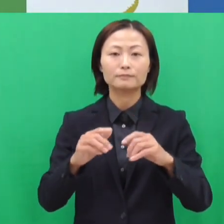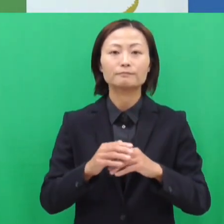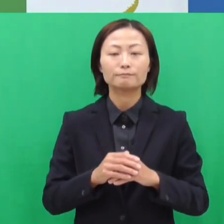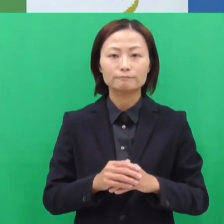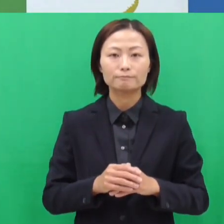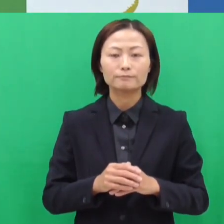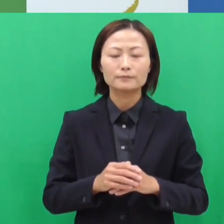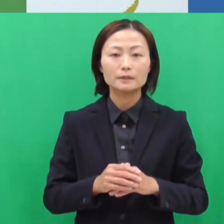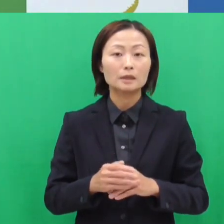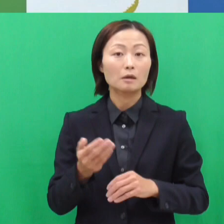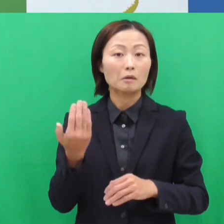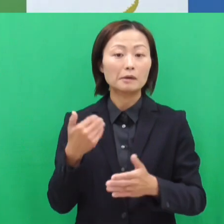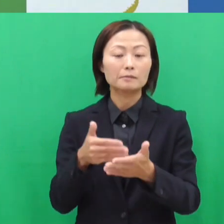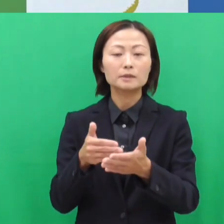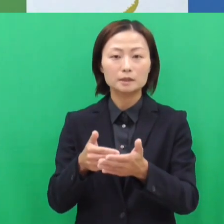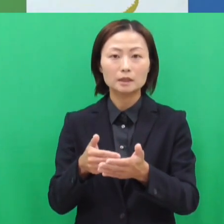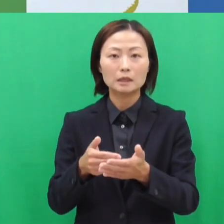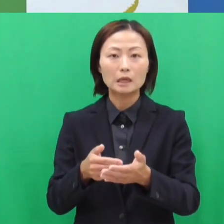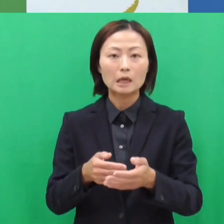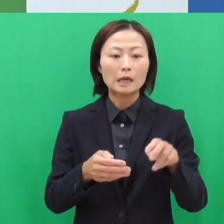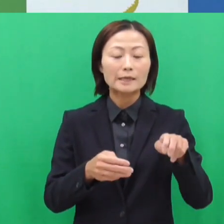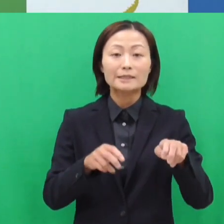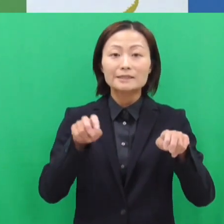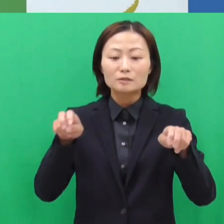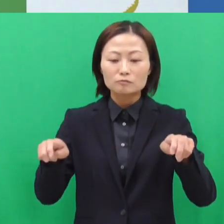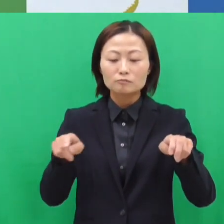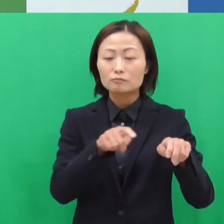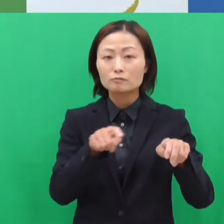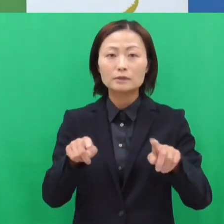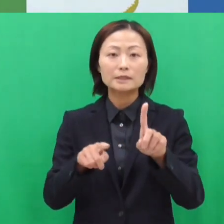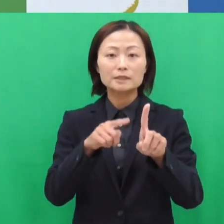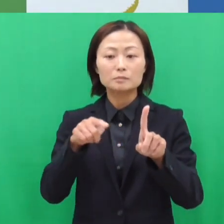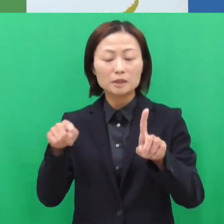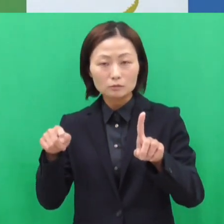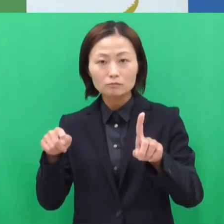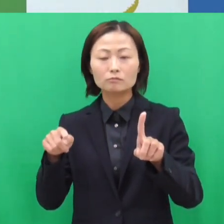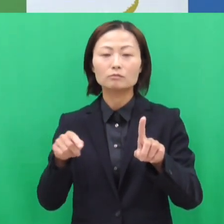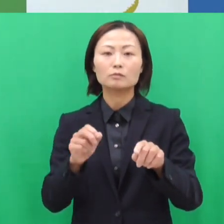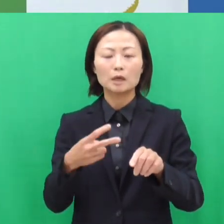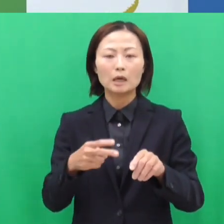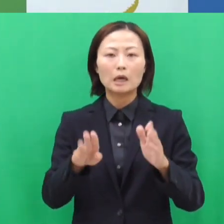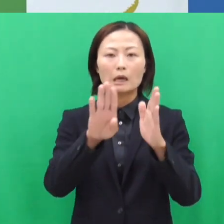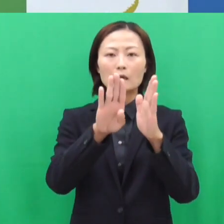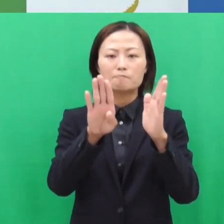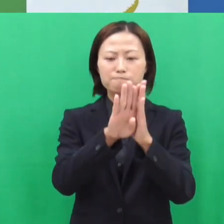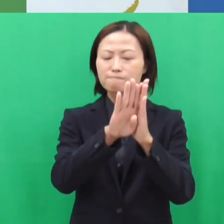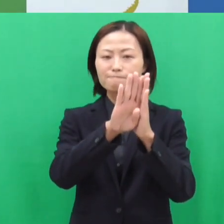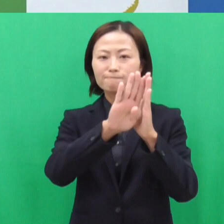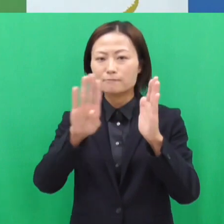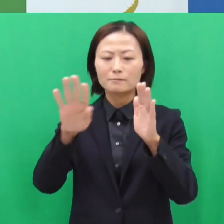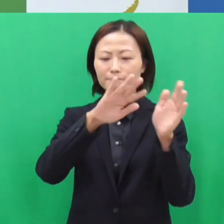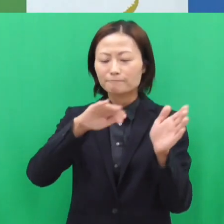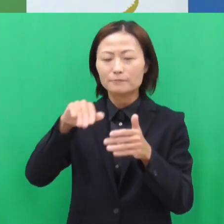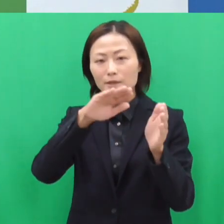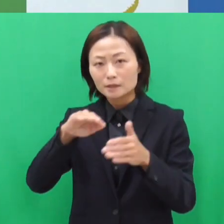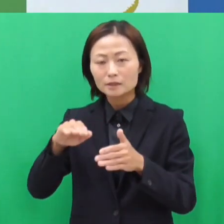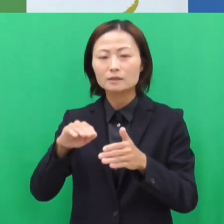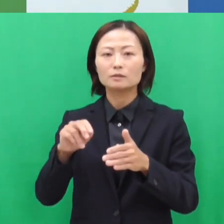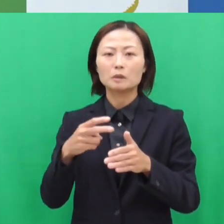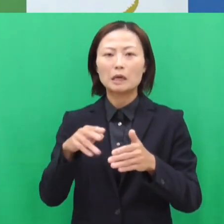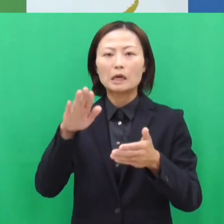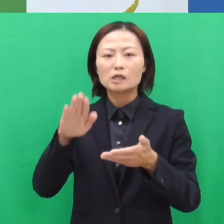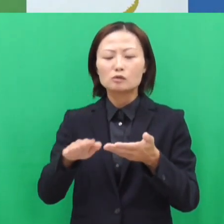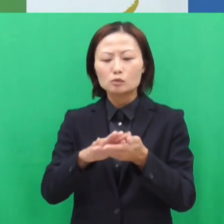た椅子の感覚で1M開けるということなことをまた環境をお好みにやっていったようなことこういっ